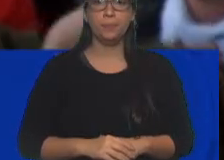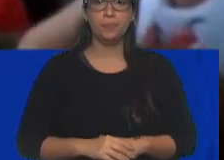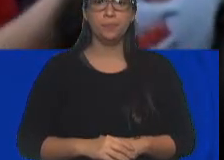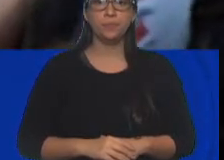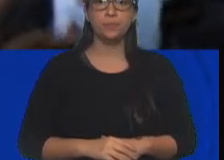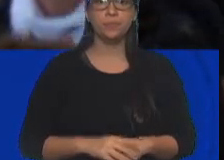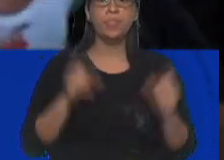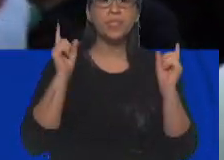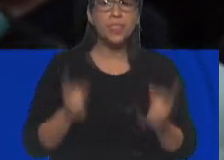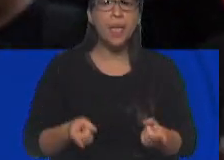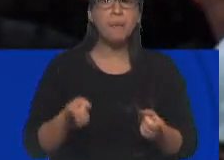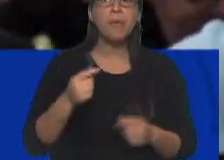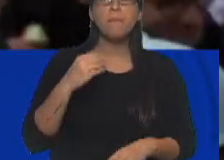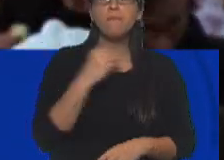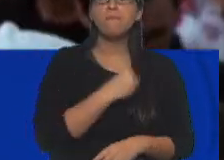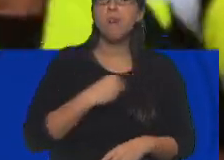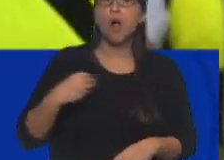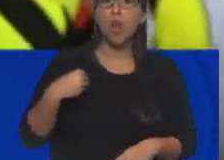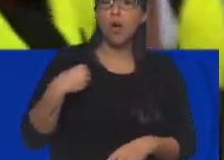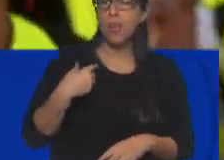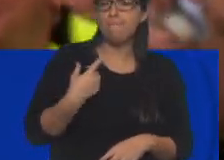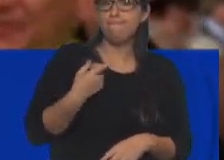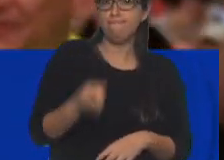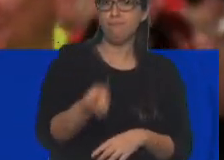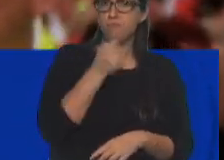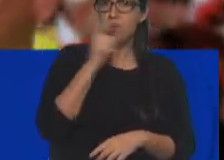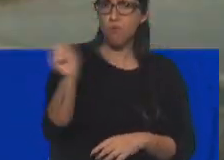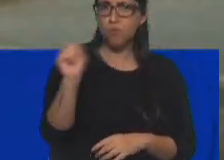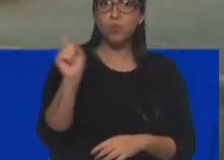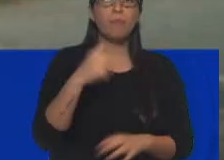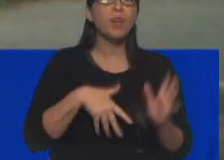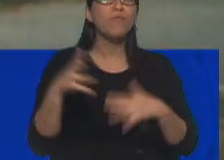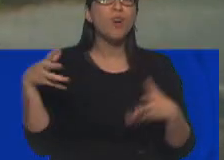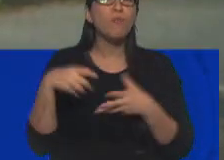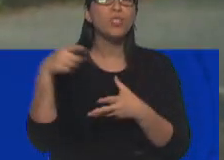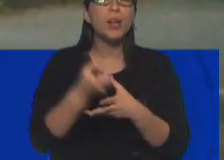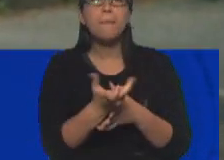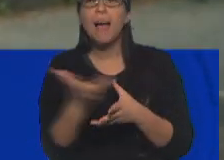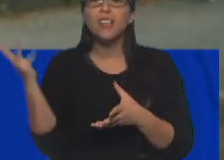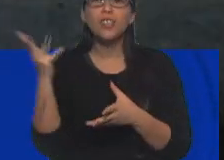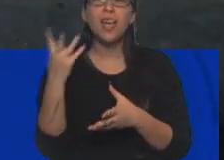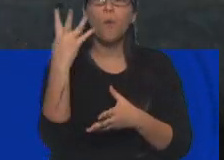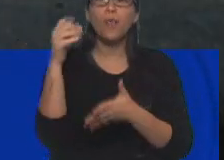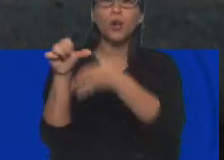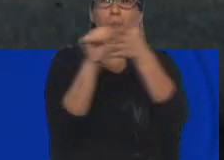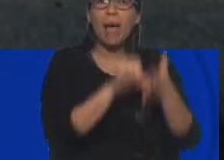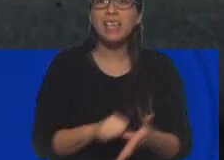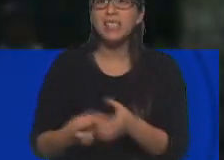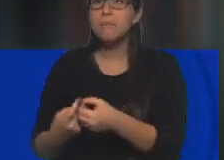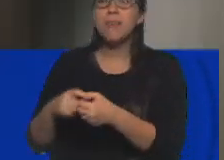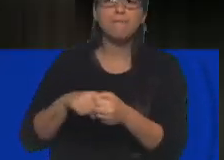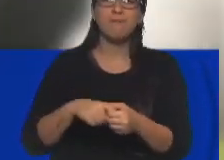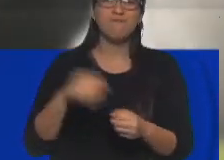También hay rechazo en Polonia, pero los opositores no lograrían la mayoría mínima requerida de 4 países miembros para